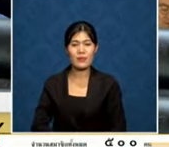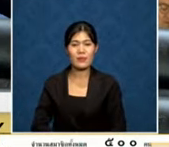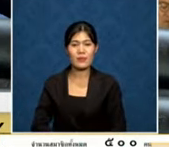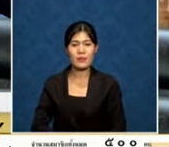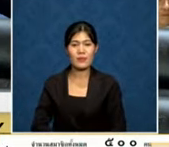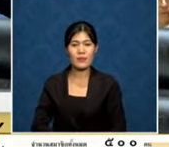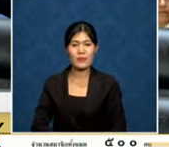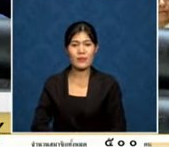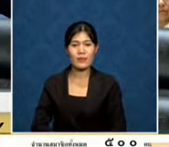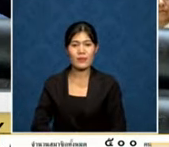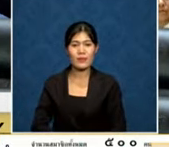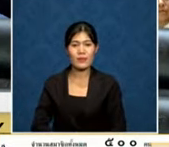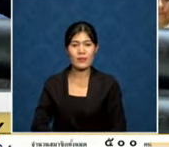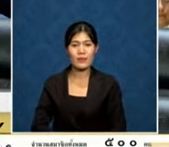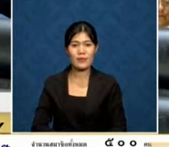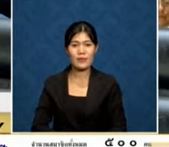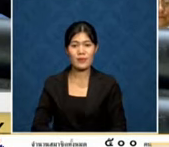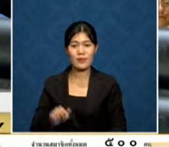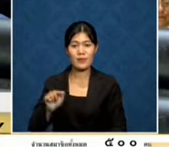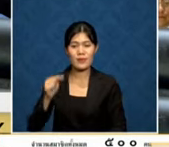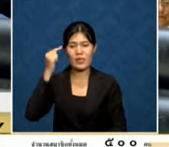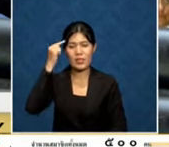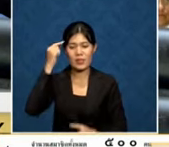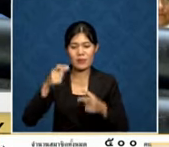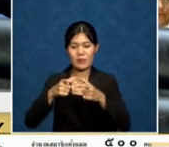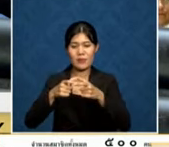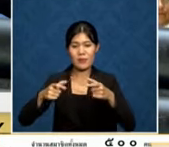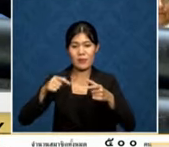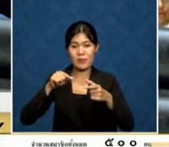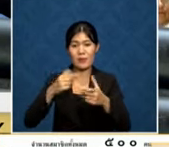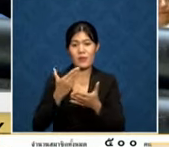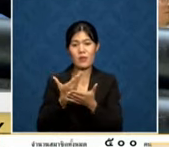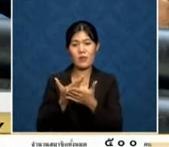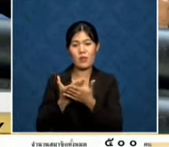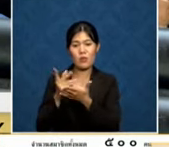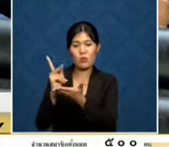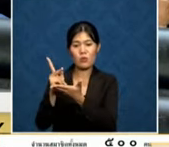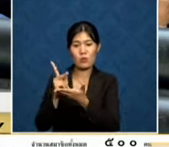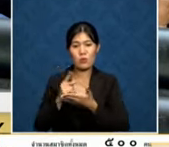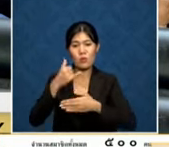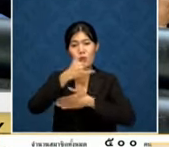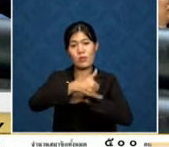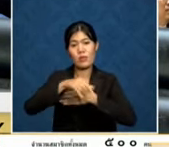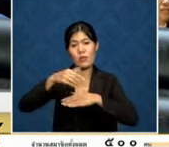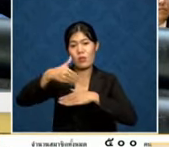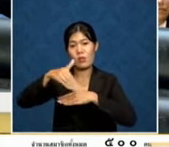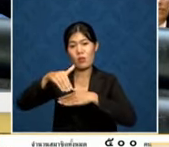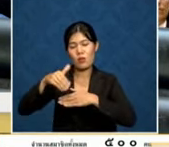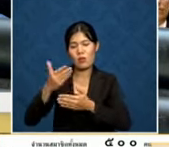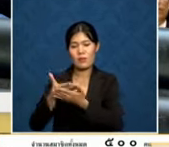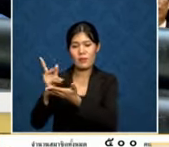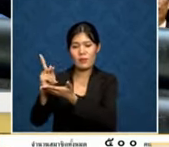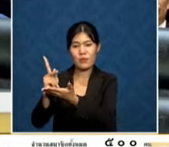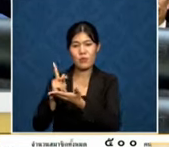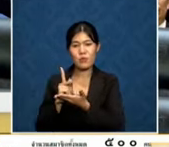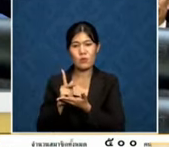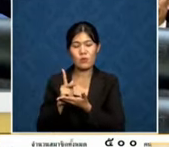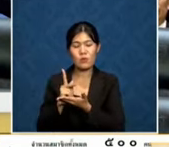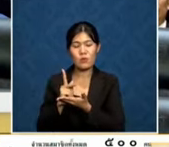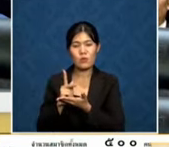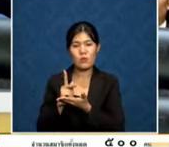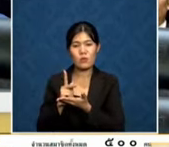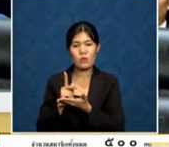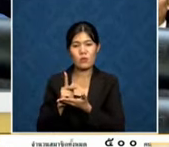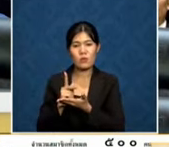คิดที่จะไปออกพันธบัตรเพื่อกู้เงินตัตประเทศซึ่งเป็นการนำเอาสิ่งที่ไม่ได้